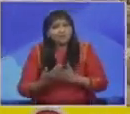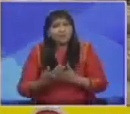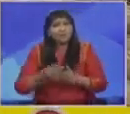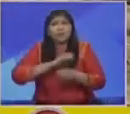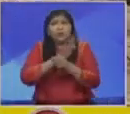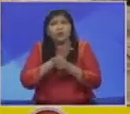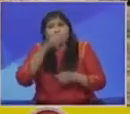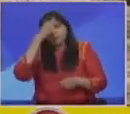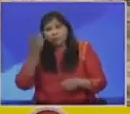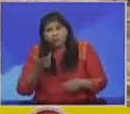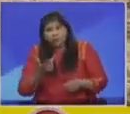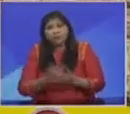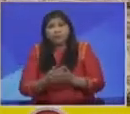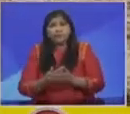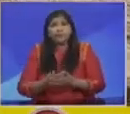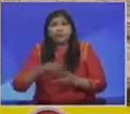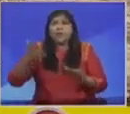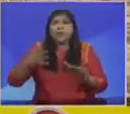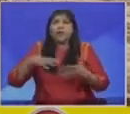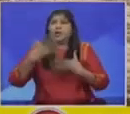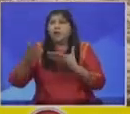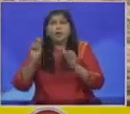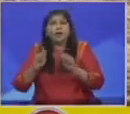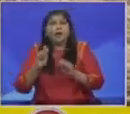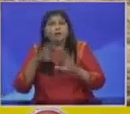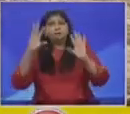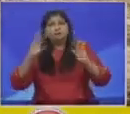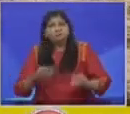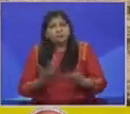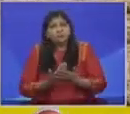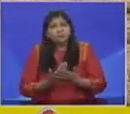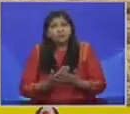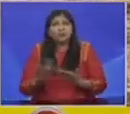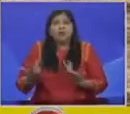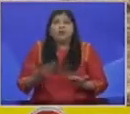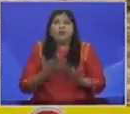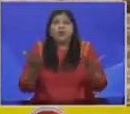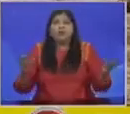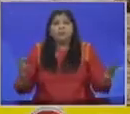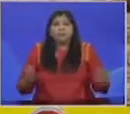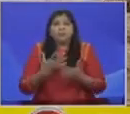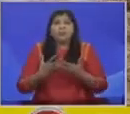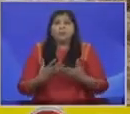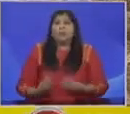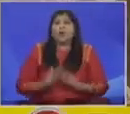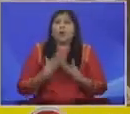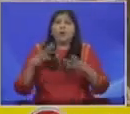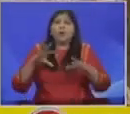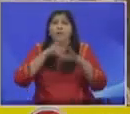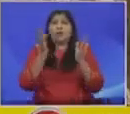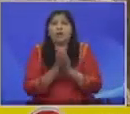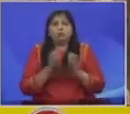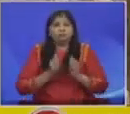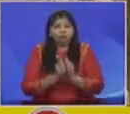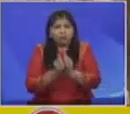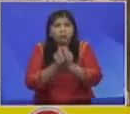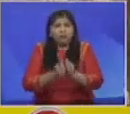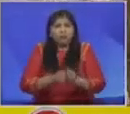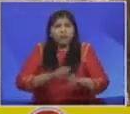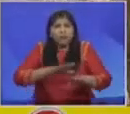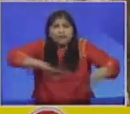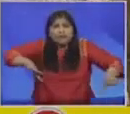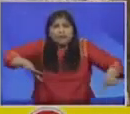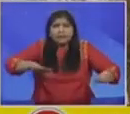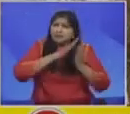के समय जब बाकी काम रुके, तो इन लोगों ने बड़ी ऊर्जा और उत्साह के साथ चटाई बनाना शुरू